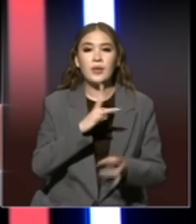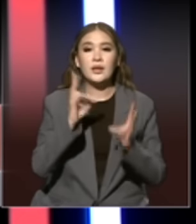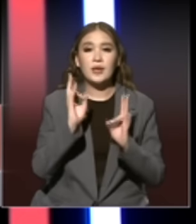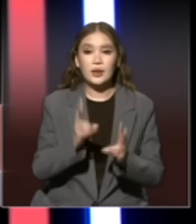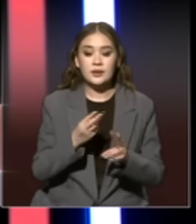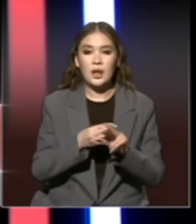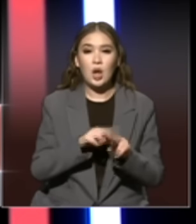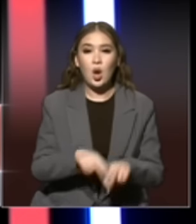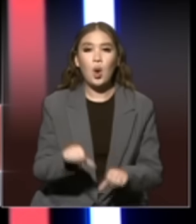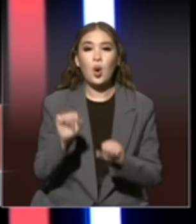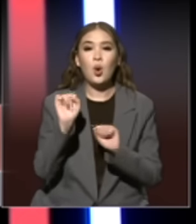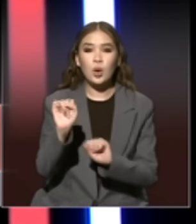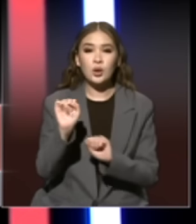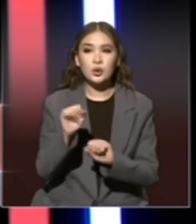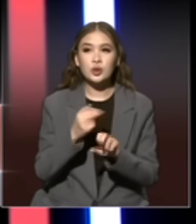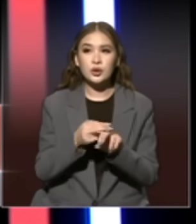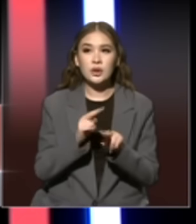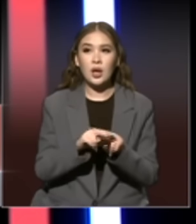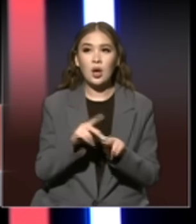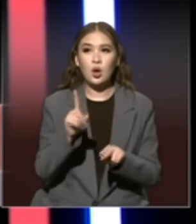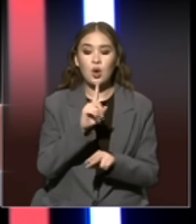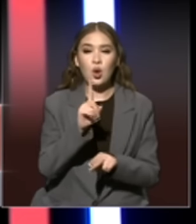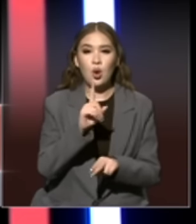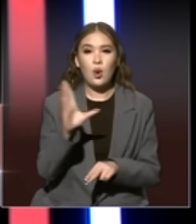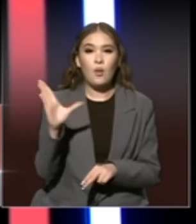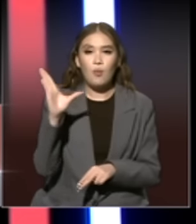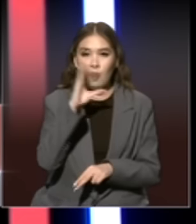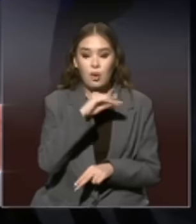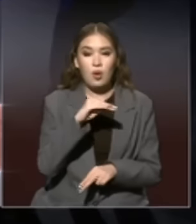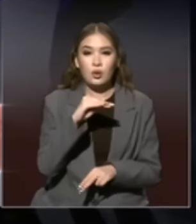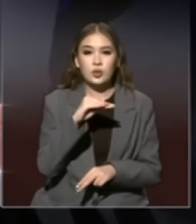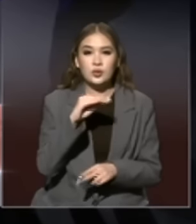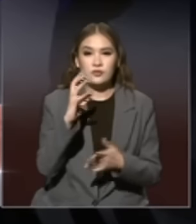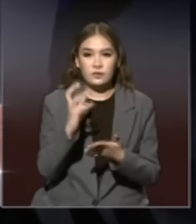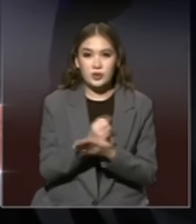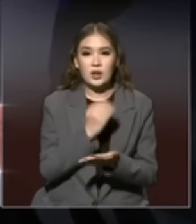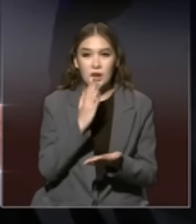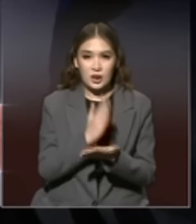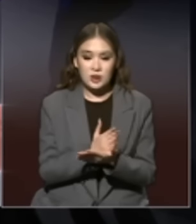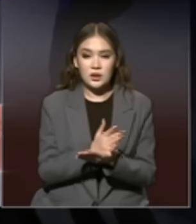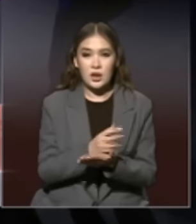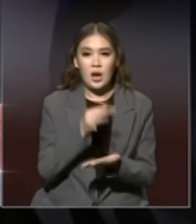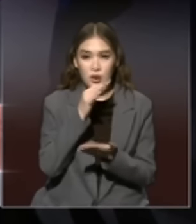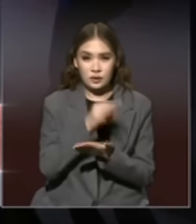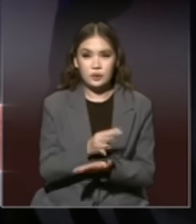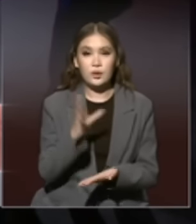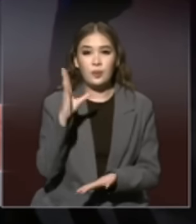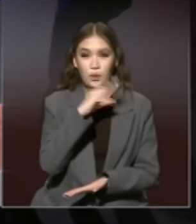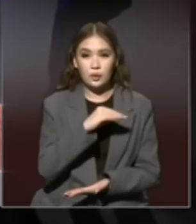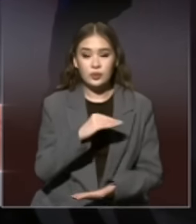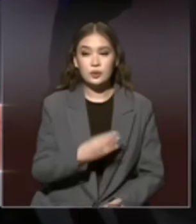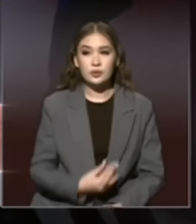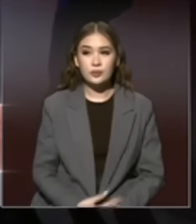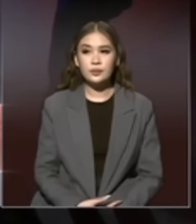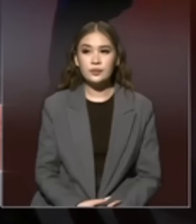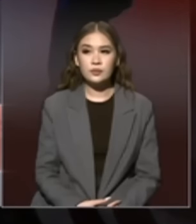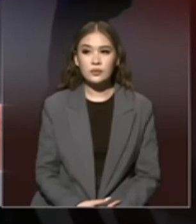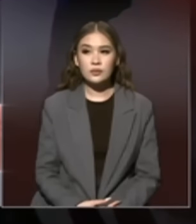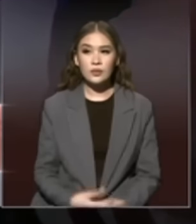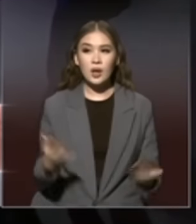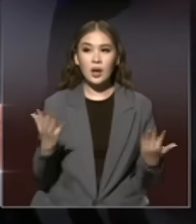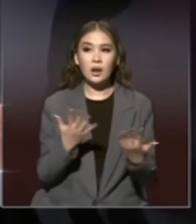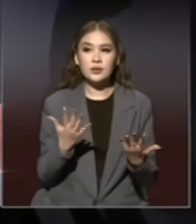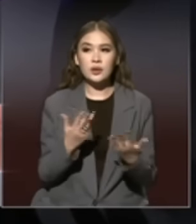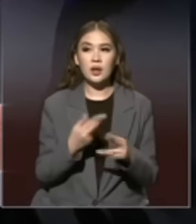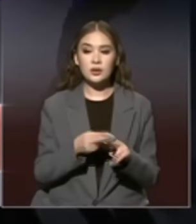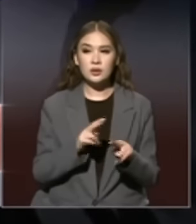біз қорғаушылардың қандай да бір жетістікке жетті деп айта аламыз ба? Енді олай қандай да бір